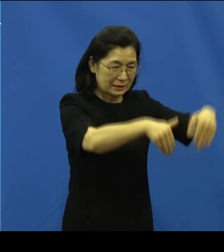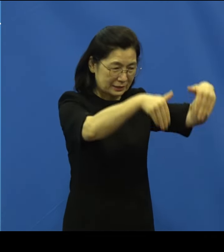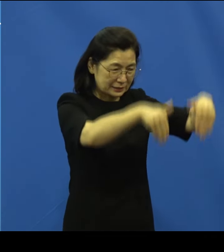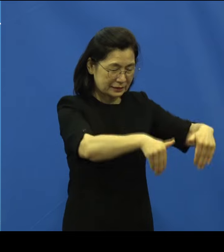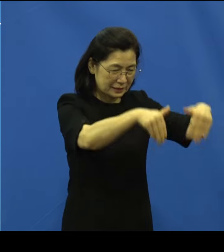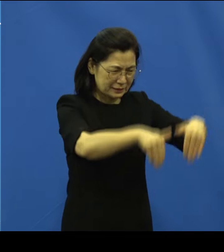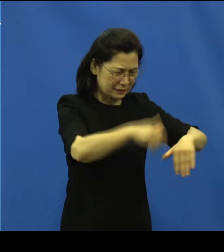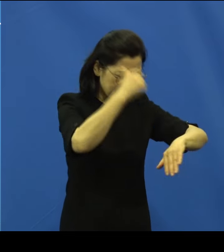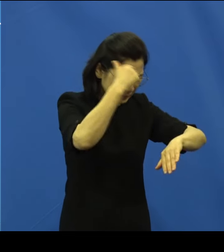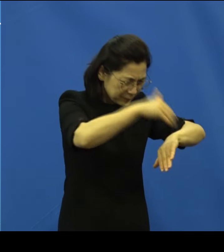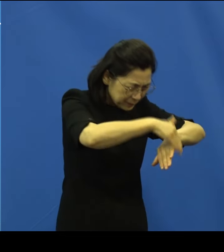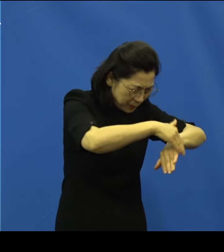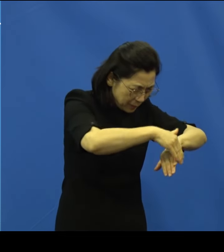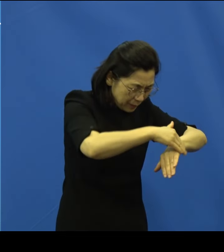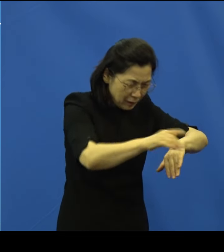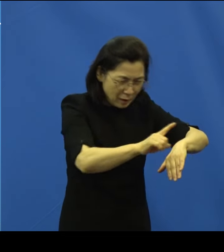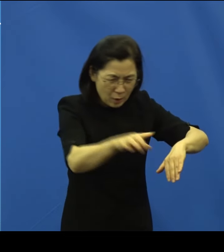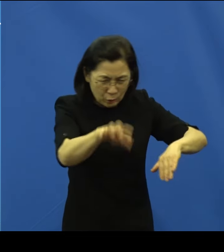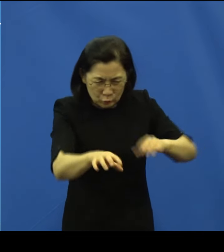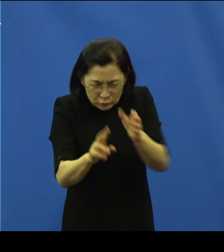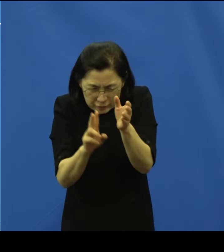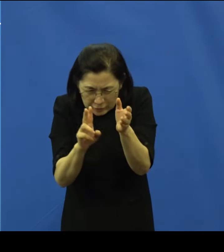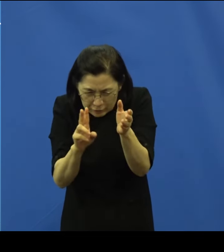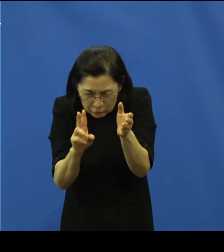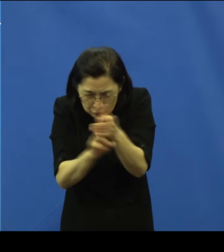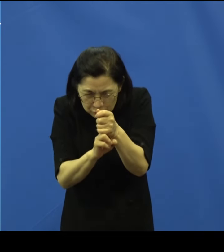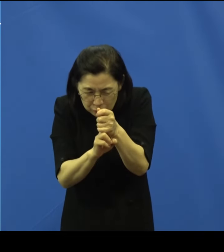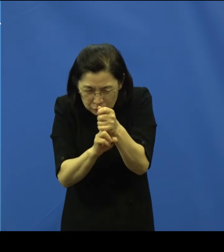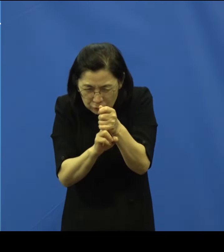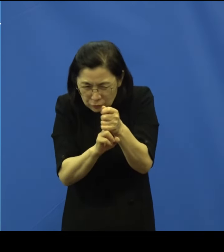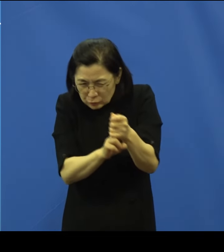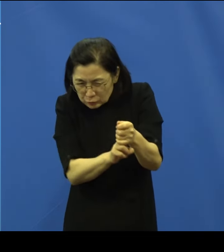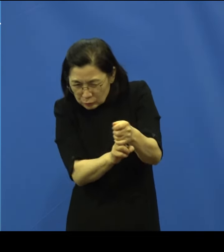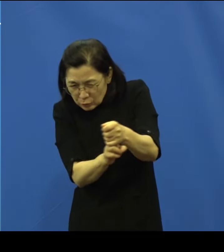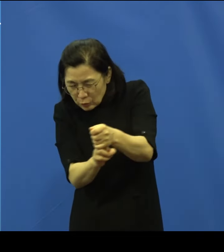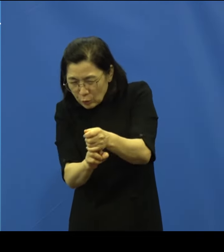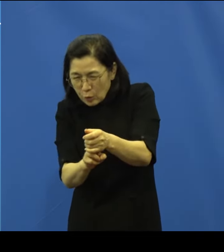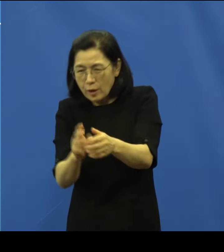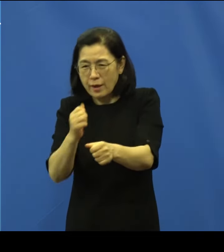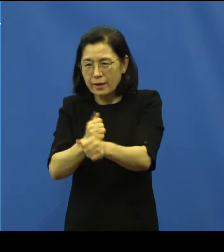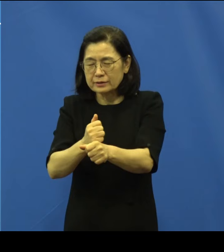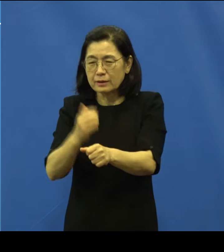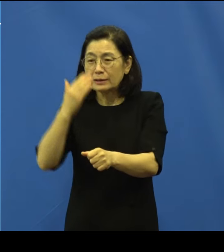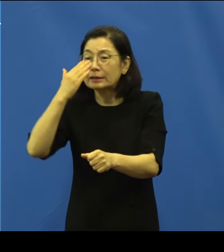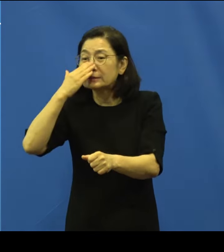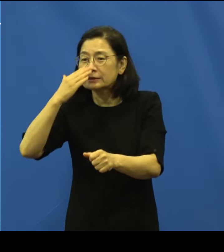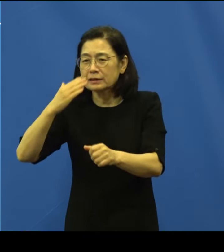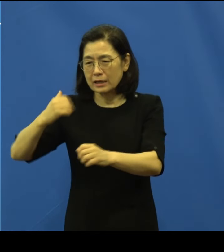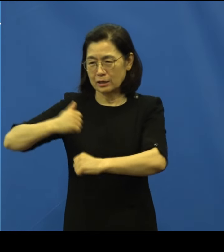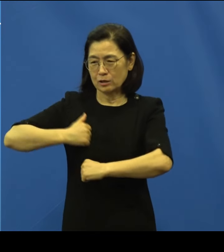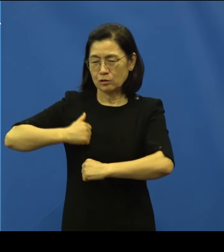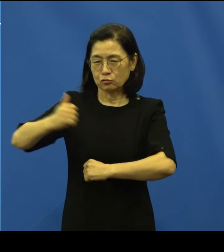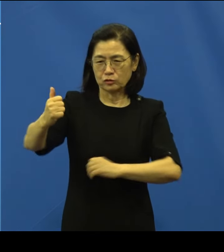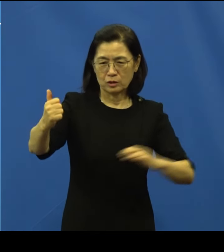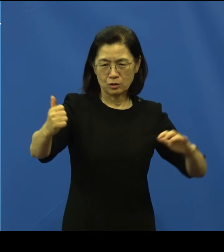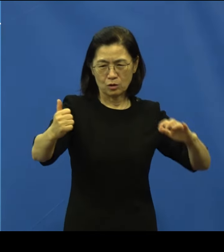어디에 매복하고 어디에 군사를 잘해서 이스라엘을 유인해서 공격하고 이제 이렇게 이제 작전을 짜는